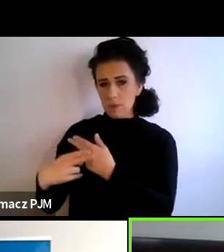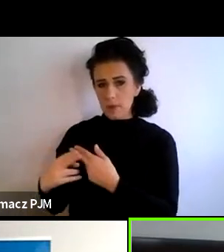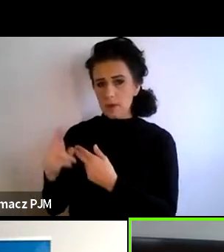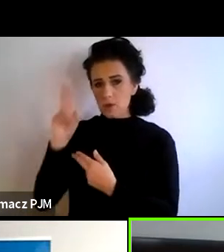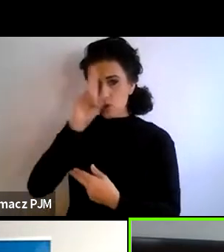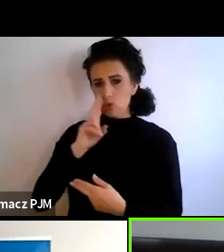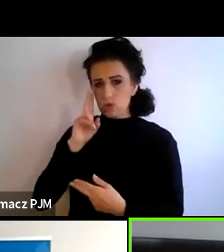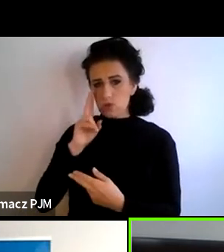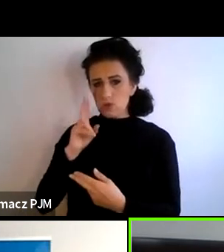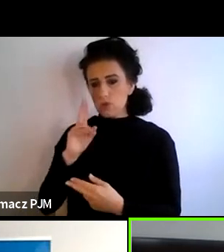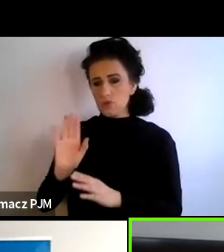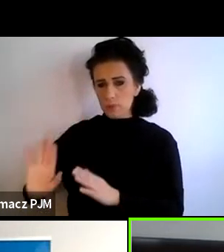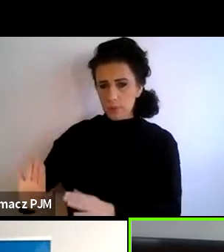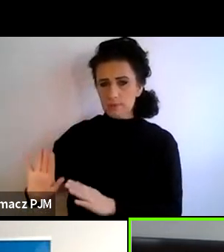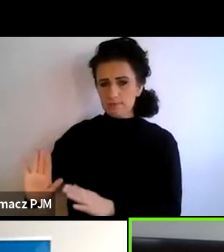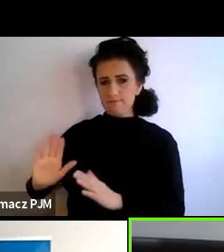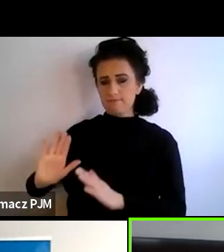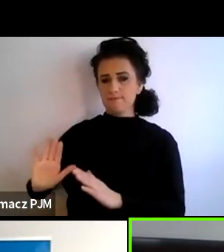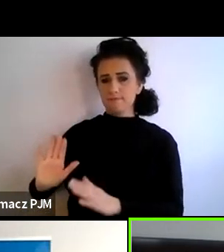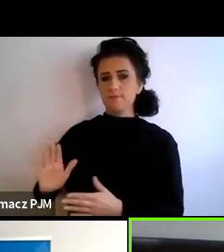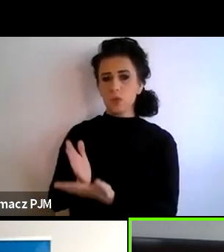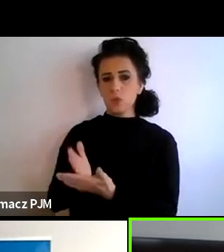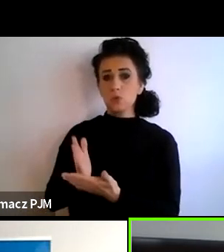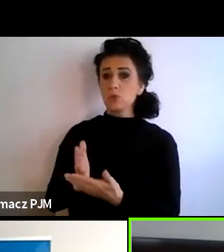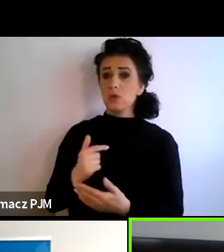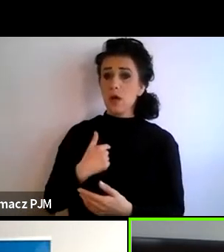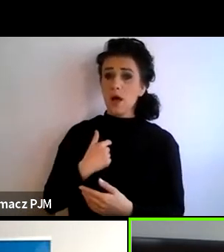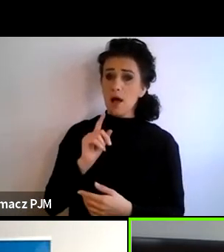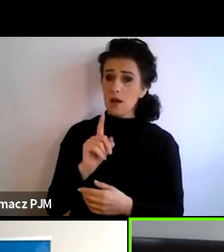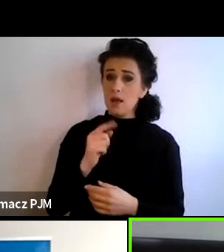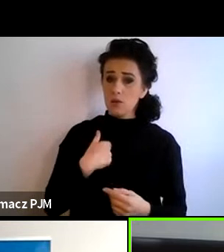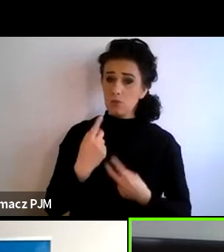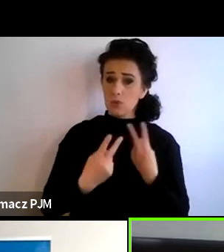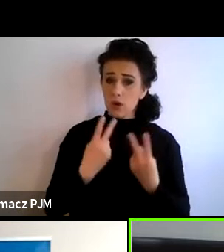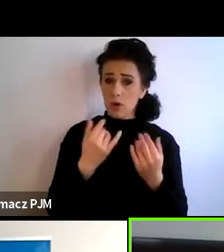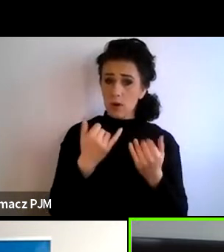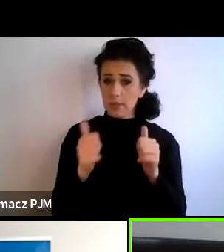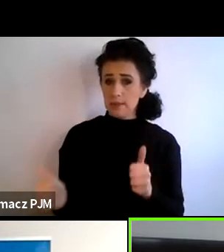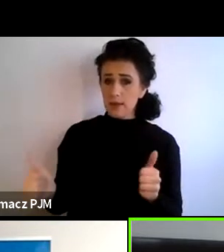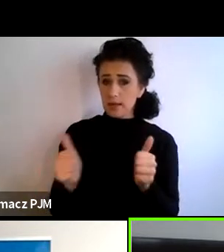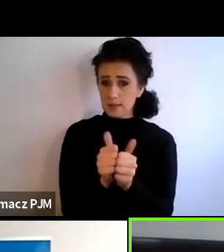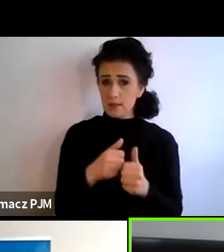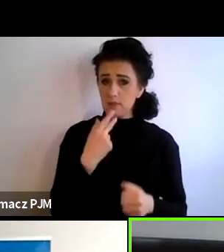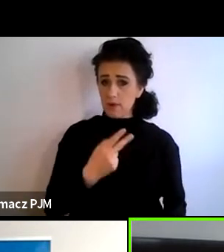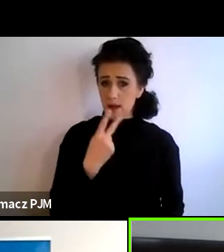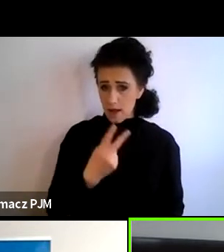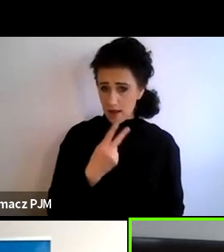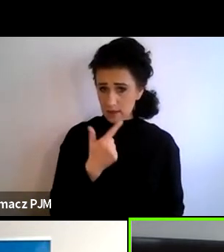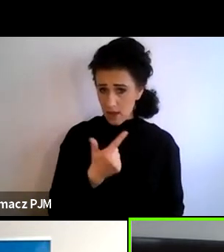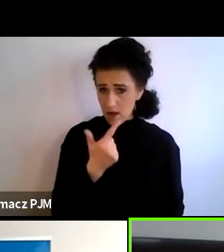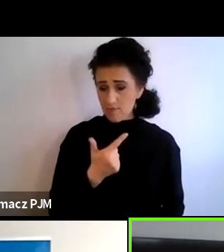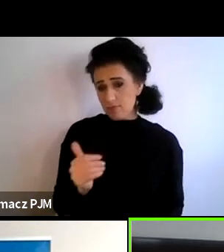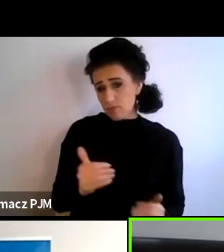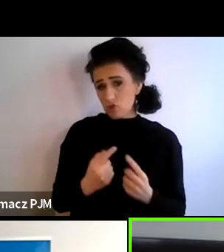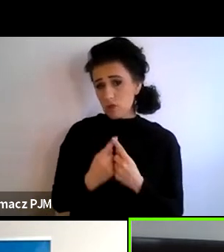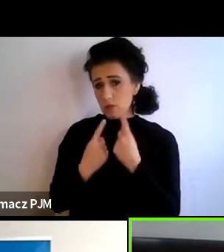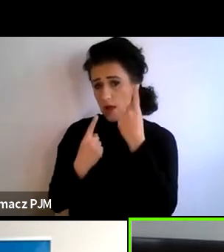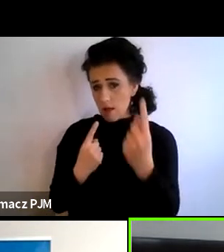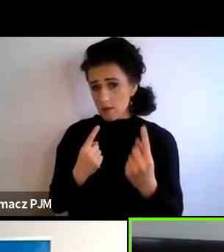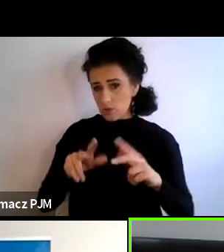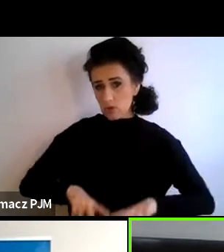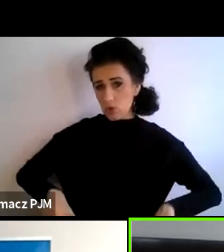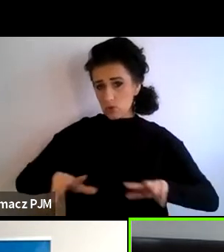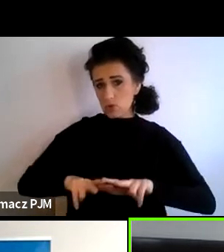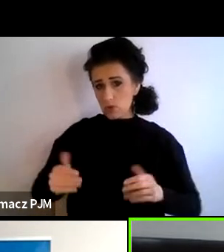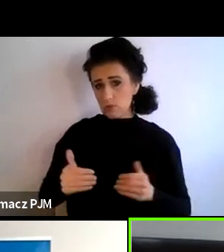studentów, ale szukałam przez 2 lata tak naprawdę innego asystenta. Może ktoś z dalszej rodziny, może ktoś, nie wiem, powiedzmy